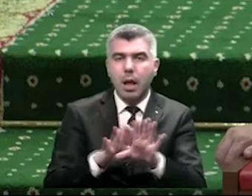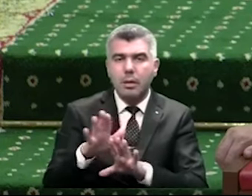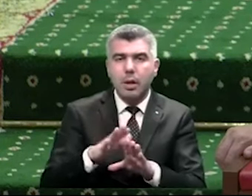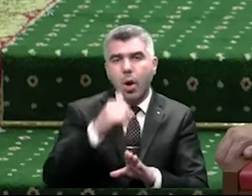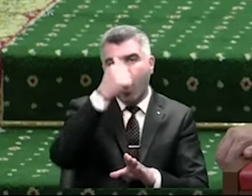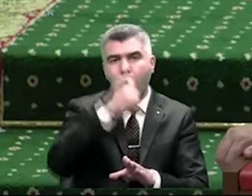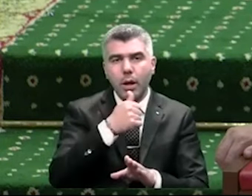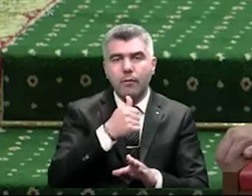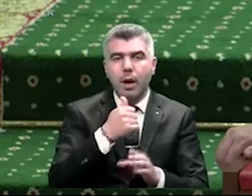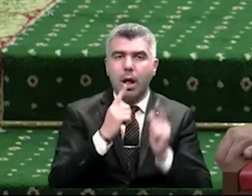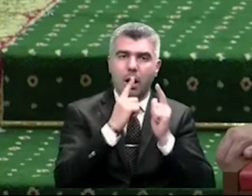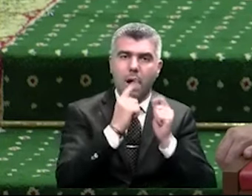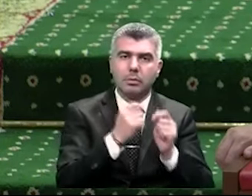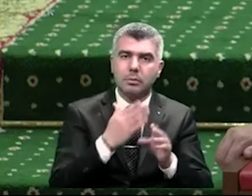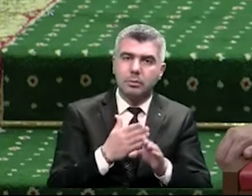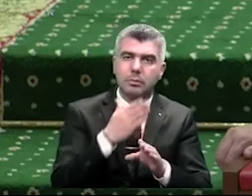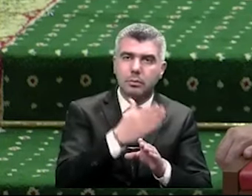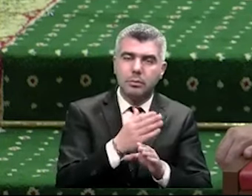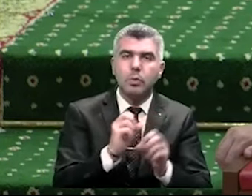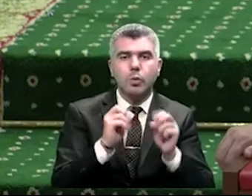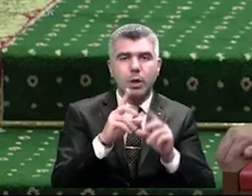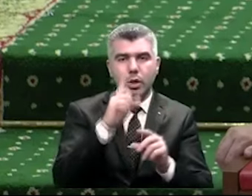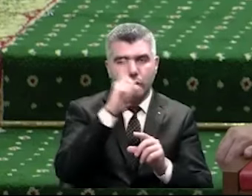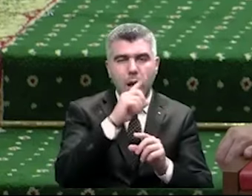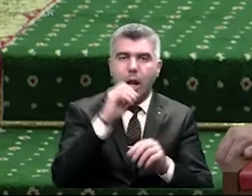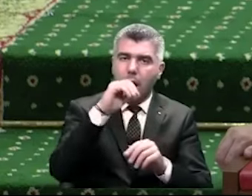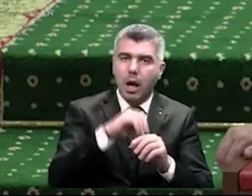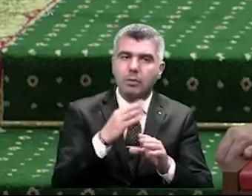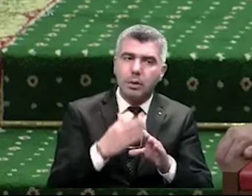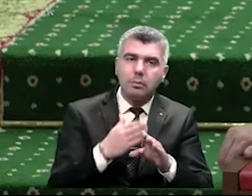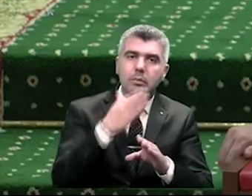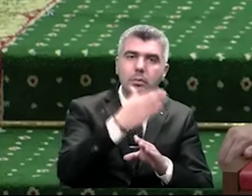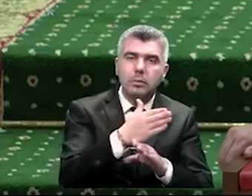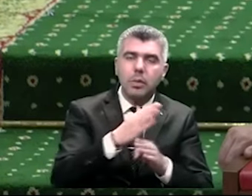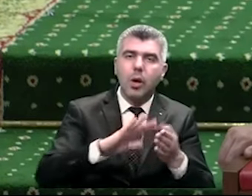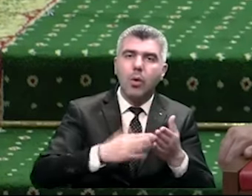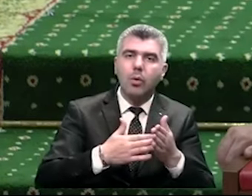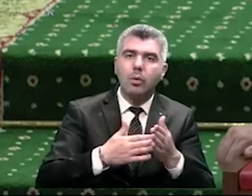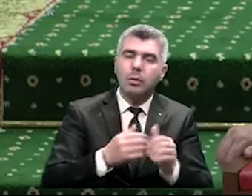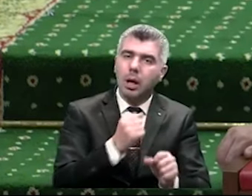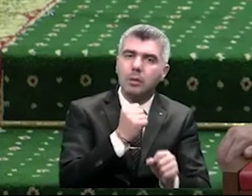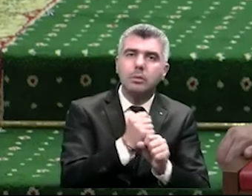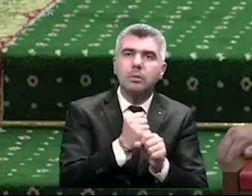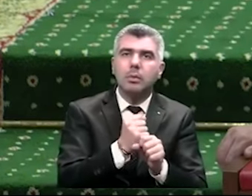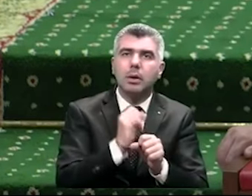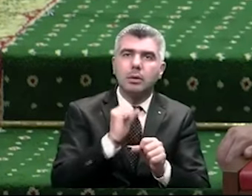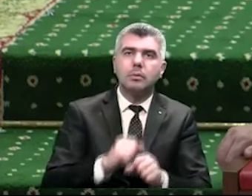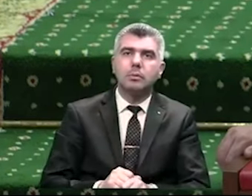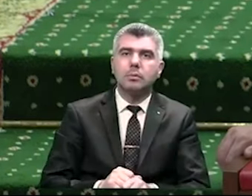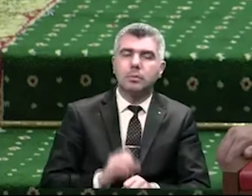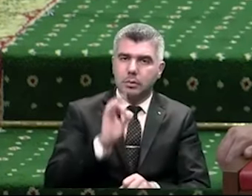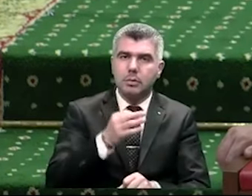خنيفره كذلك ونحن مستعدون بالطبع للقيام بزياره اخرى من اجل تطوير والعمل على